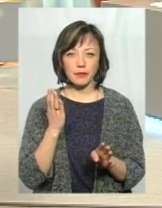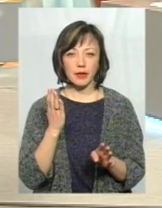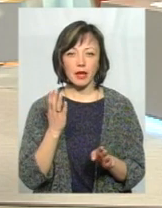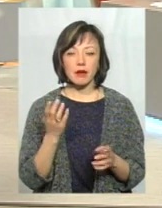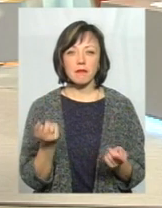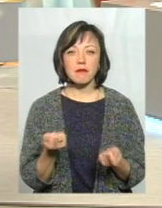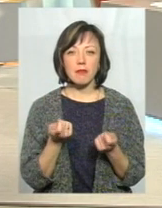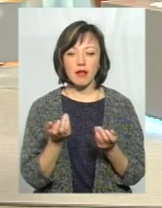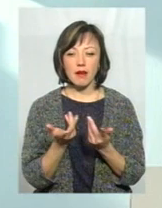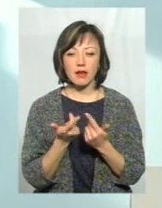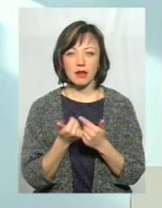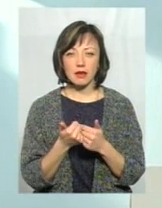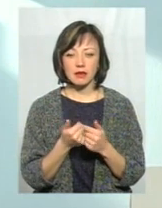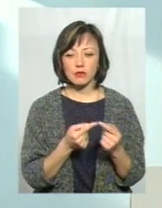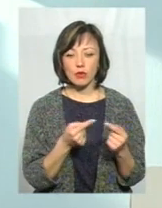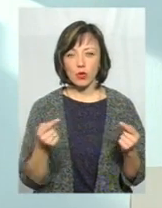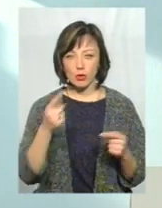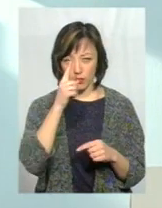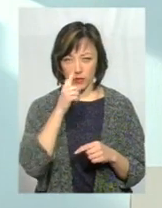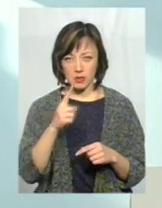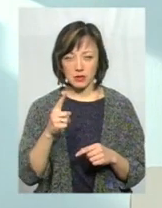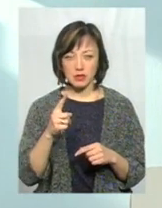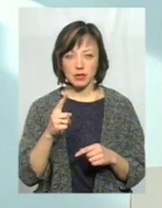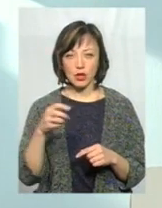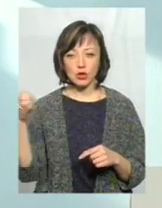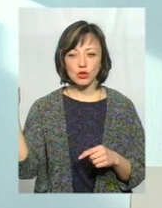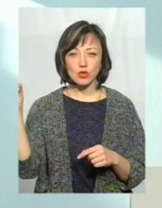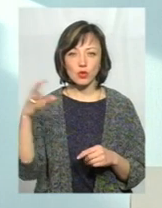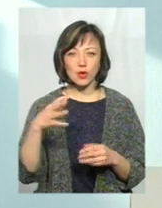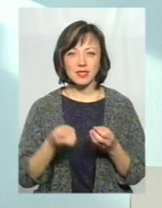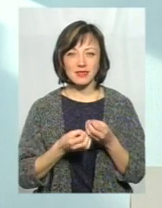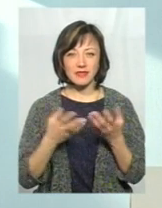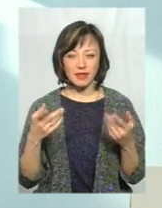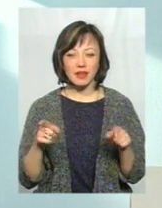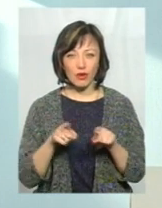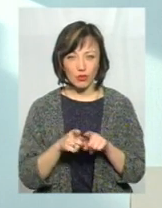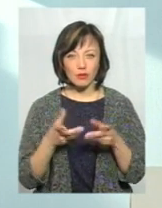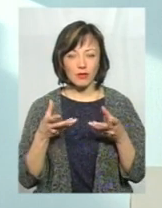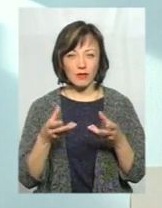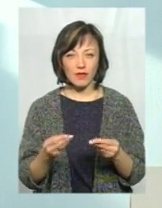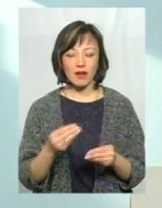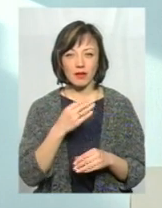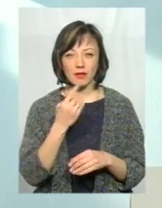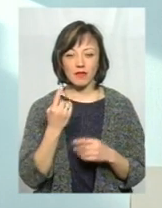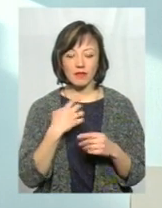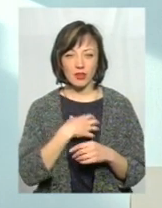Мала кількість протягом місяця сонячного світла, адже воно також відіграє дуже велику